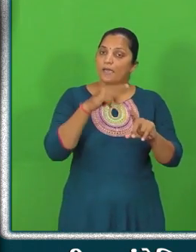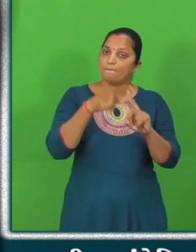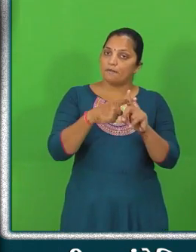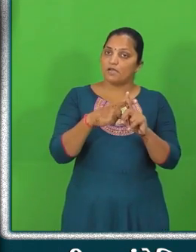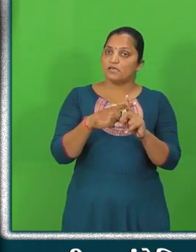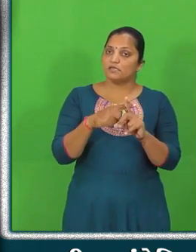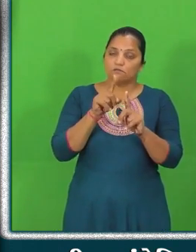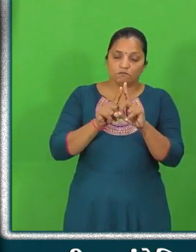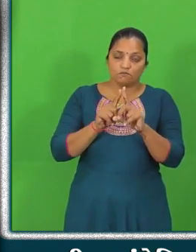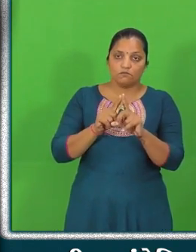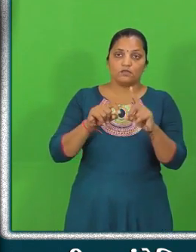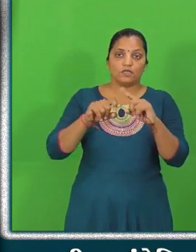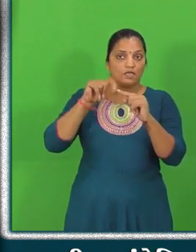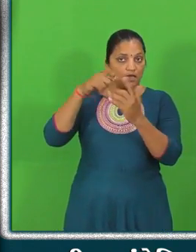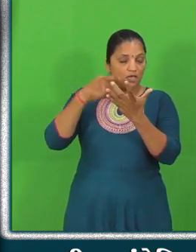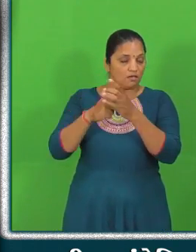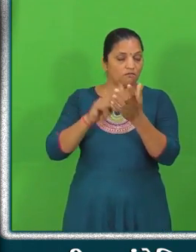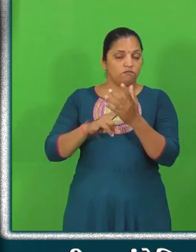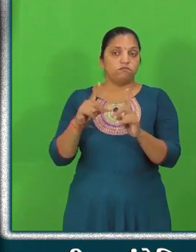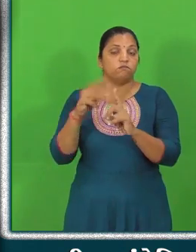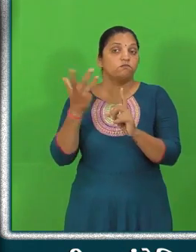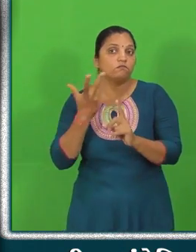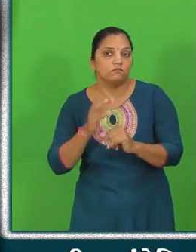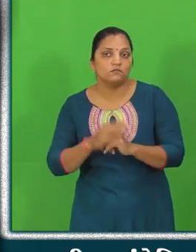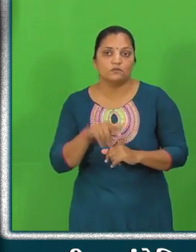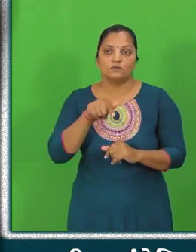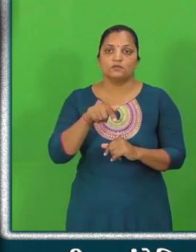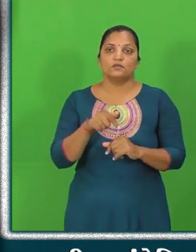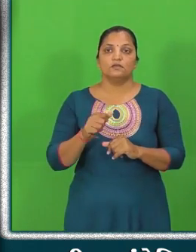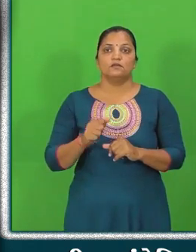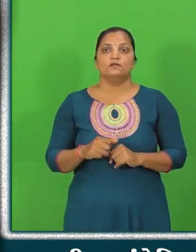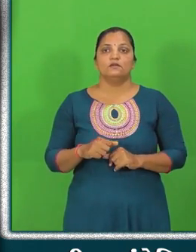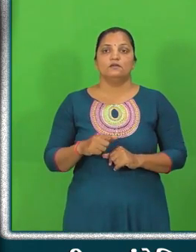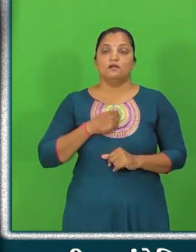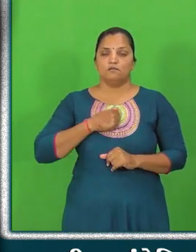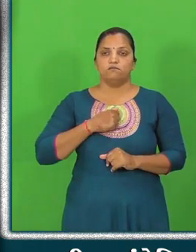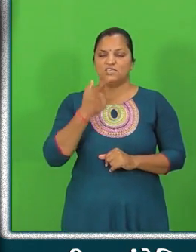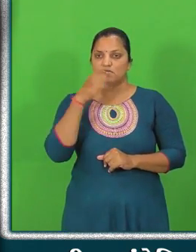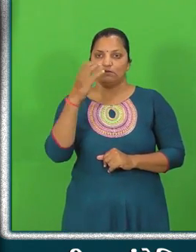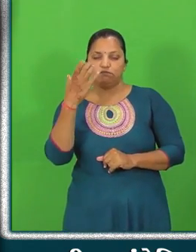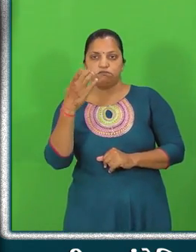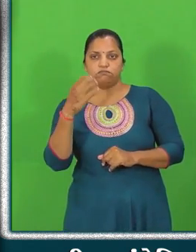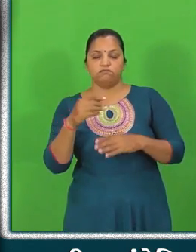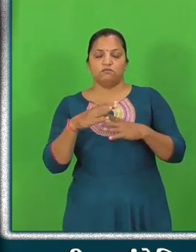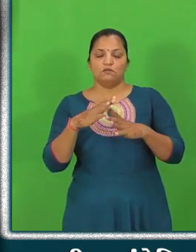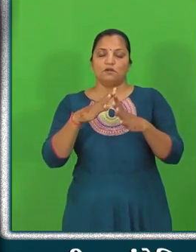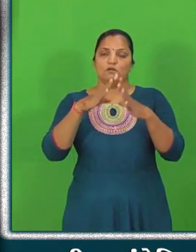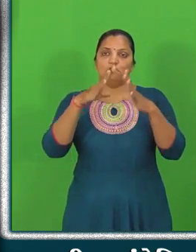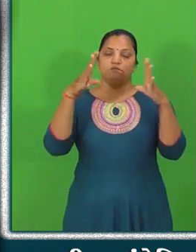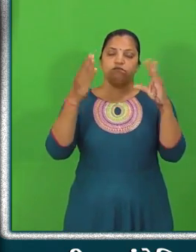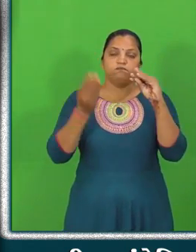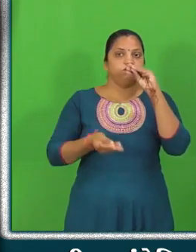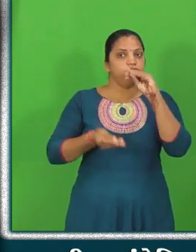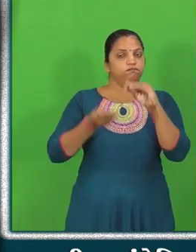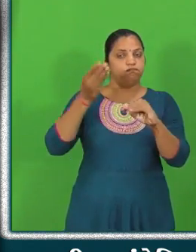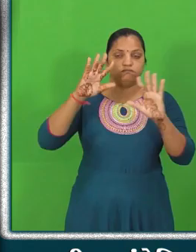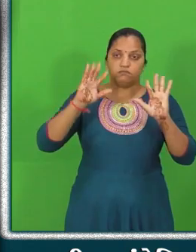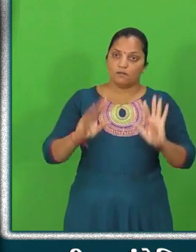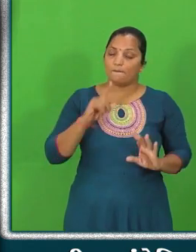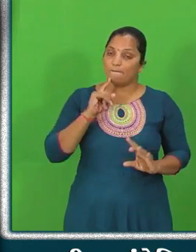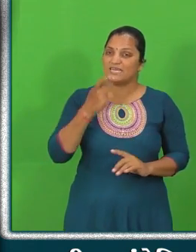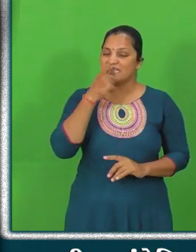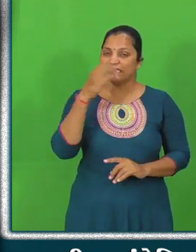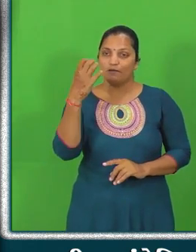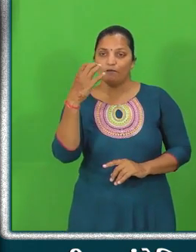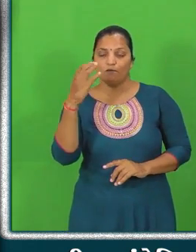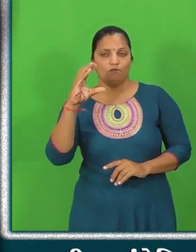माथी पसार थतुं किरण जो दर्शावीशुं तो शुं थशे के आपणो आपणो अरीसो छे एनुं फलक घणुं बधुं मोटुं करवुं पड़शे। पण आपणे नाना